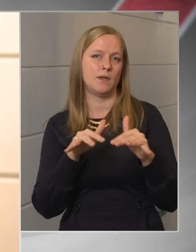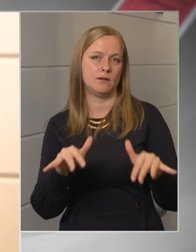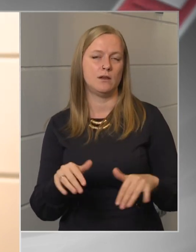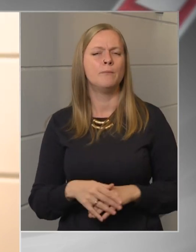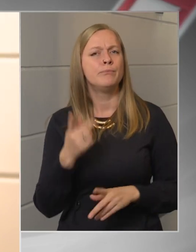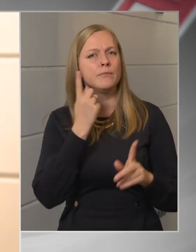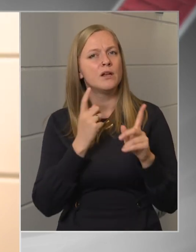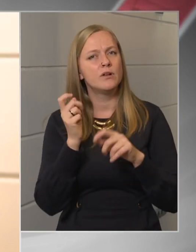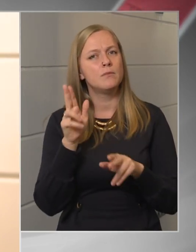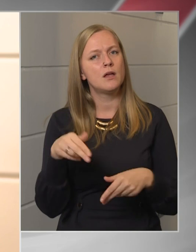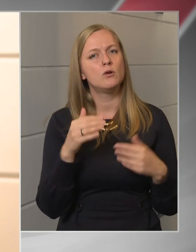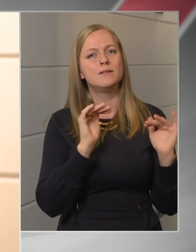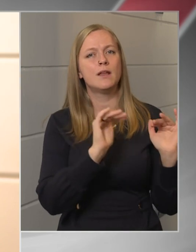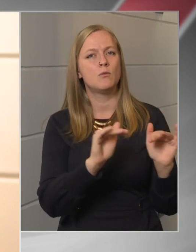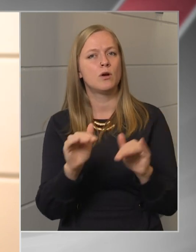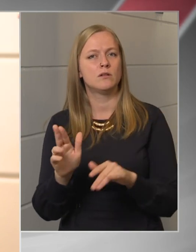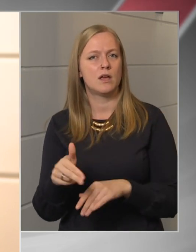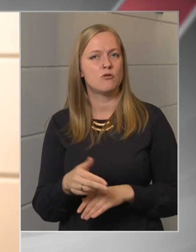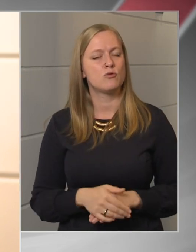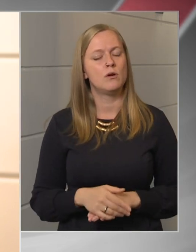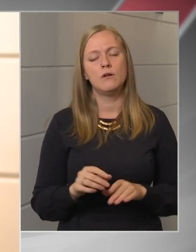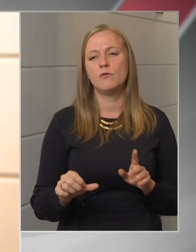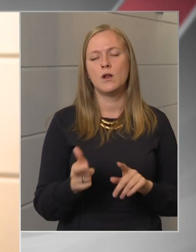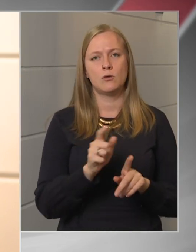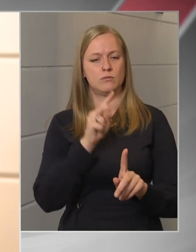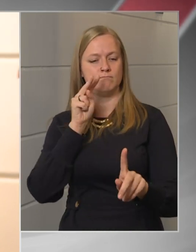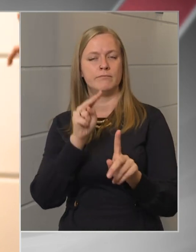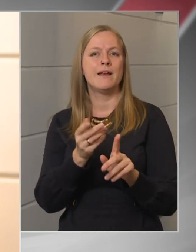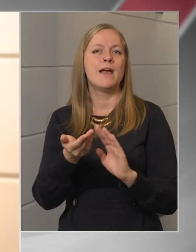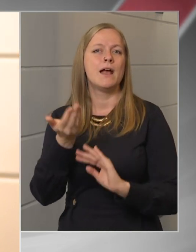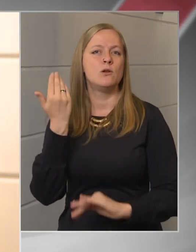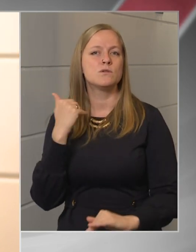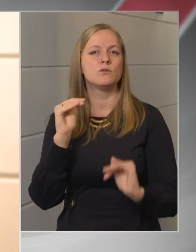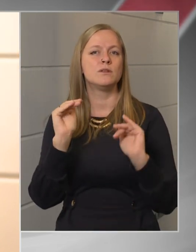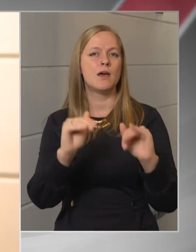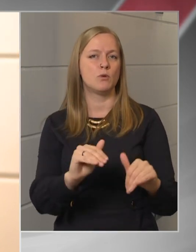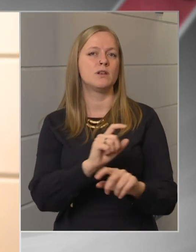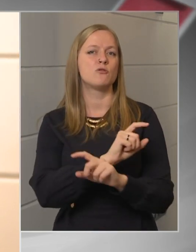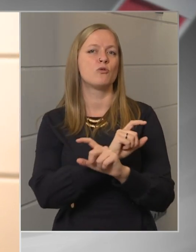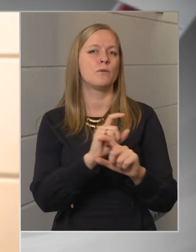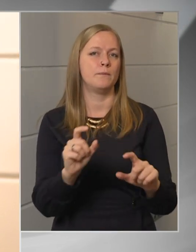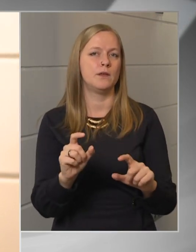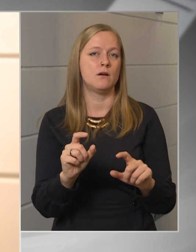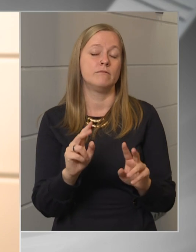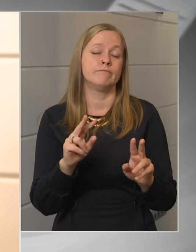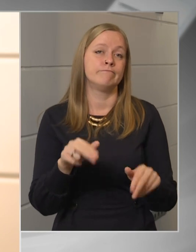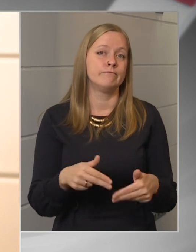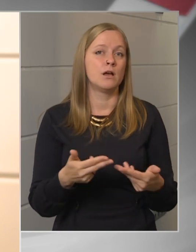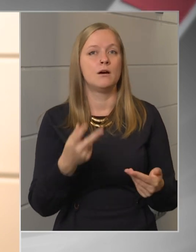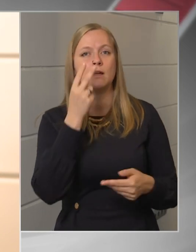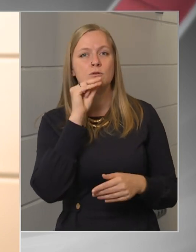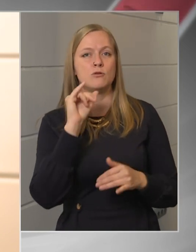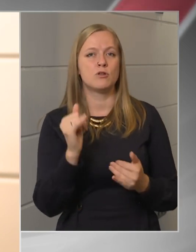Mi a véleménye erről a támogatásra, különösen annak a fényében, ahogy az előző támogatások miatt tulajdonképpen a